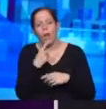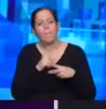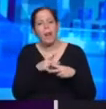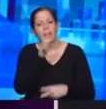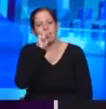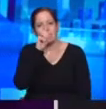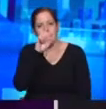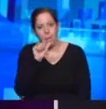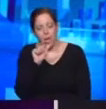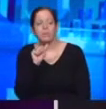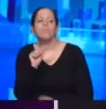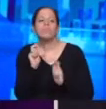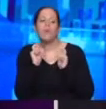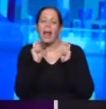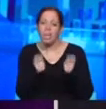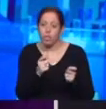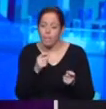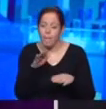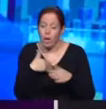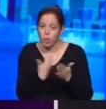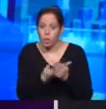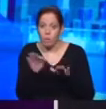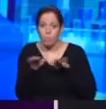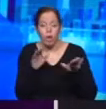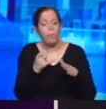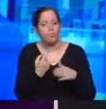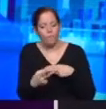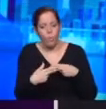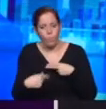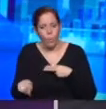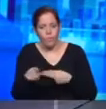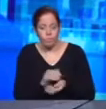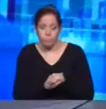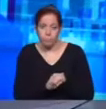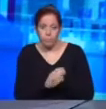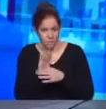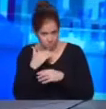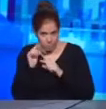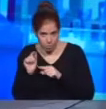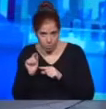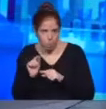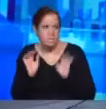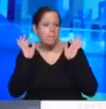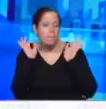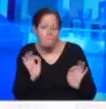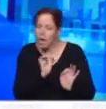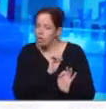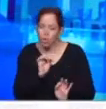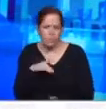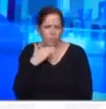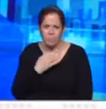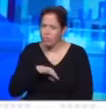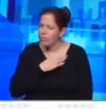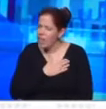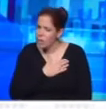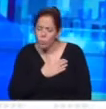ה-SMA, וצפויה להגיש את המלצותיה לממשלה בשבועות הקרובים. זה מספק אותך? זה ממש לא מספק אותנו. אנחנו יודעים